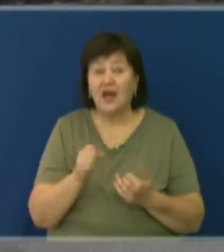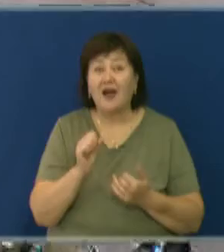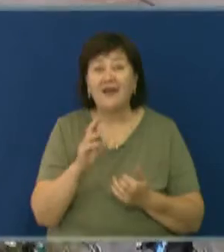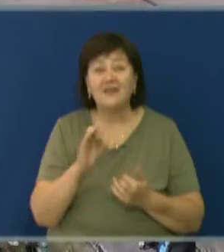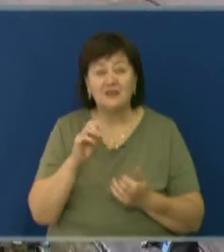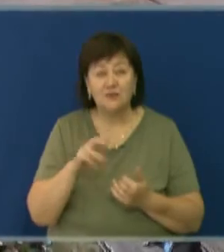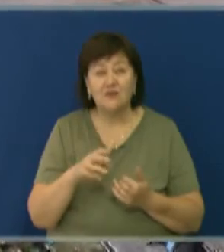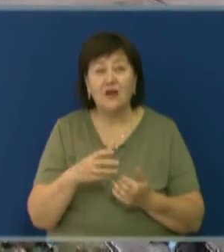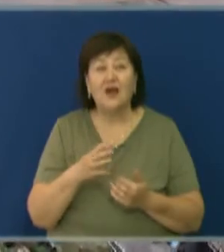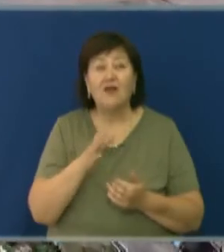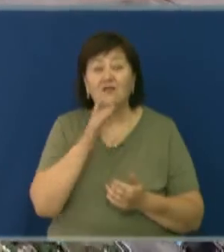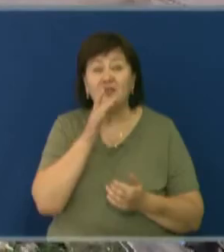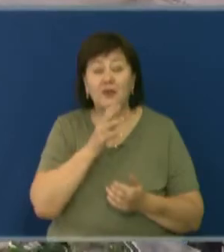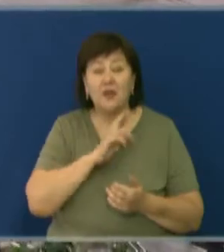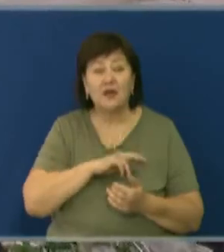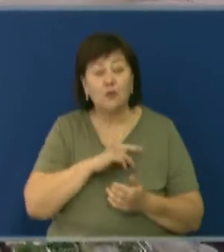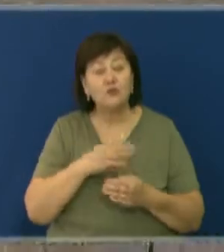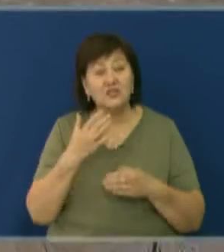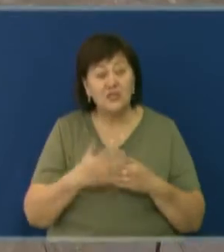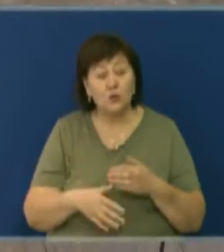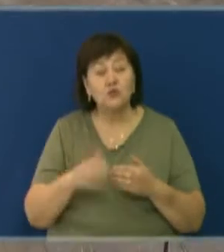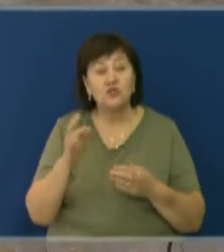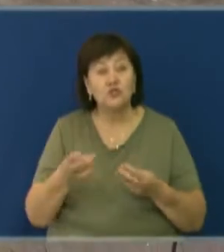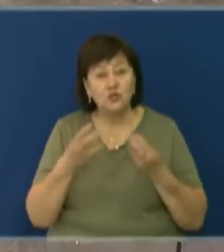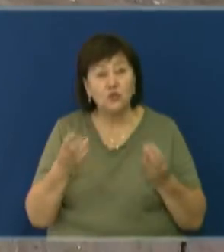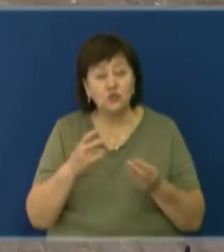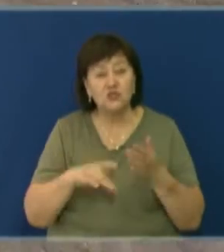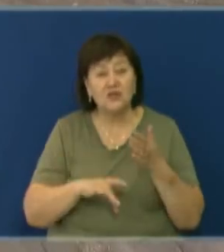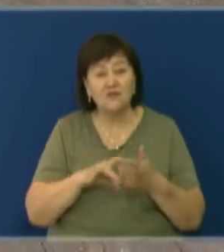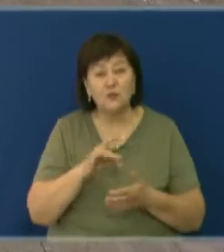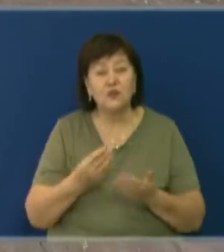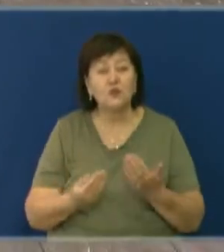округтерінің әкімдері. Бердібек Қарымбай, Мақпал Маратқызы, Елжан Мағзумов, Семей телеарнасы.